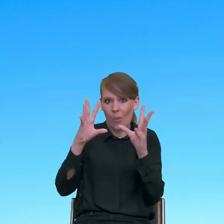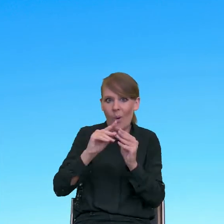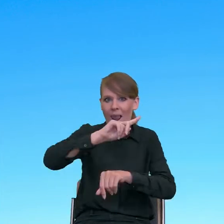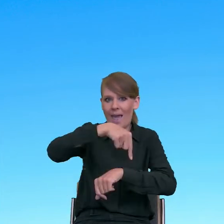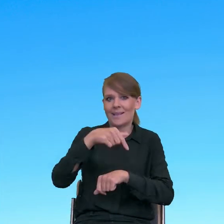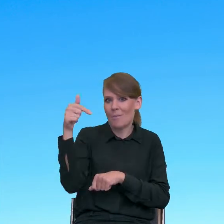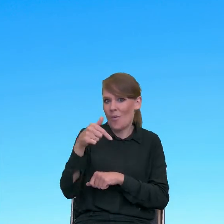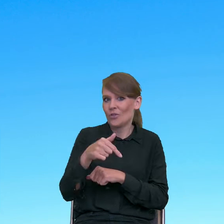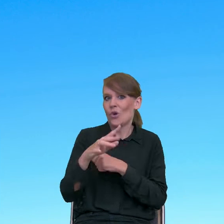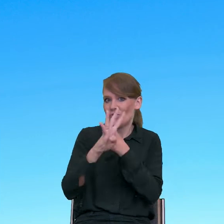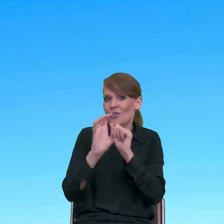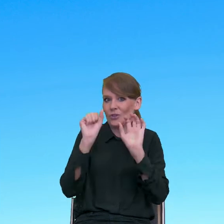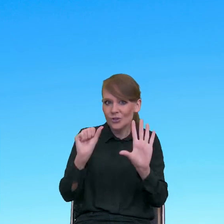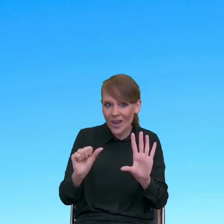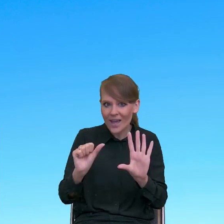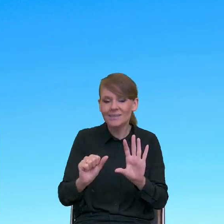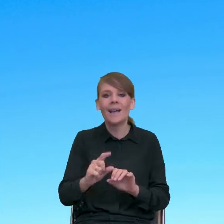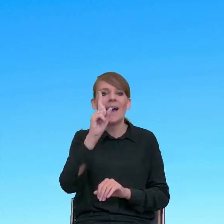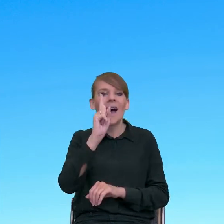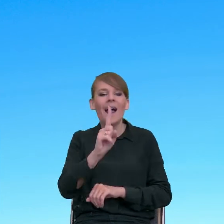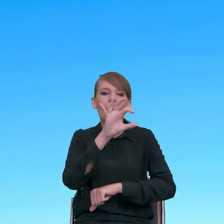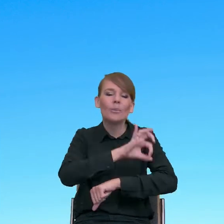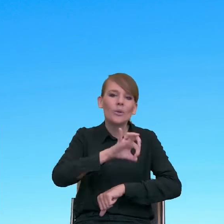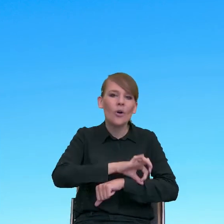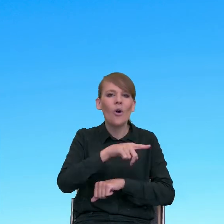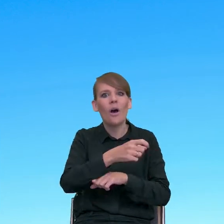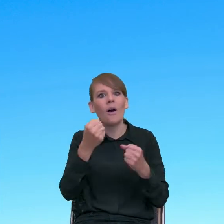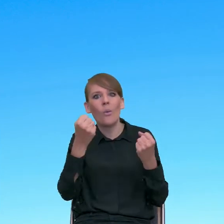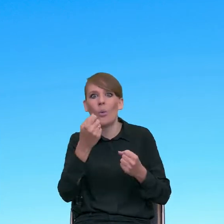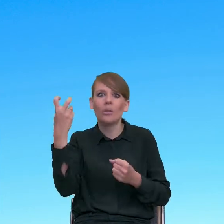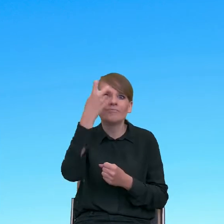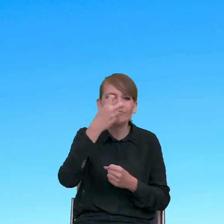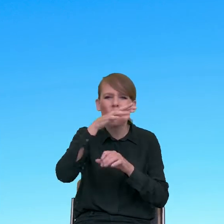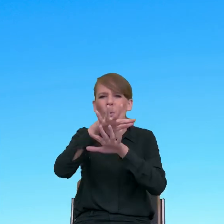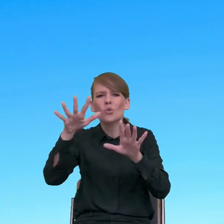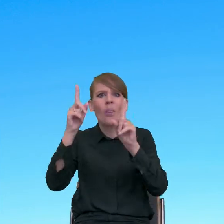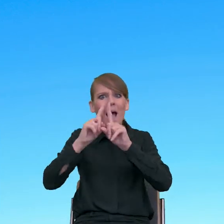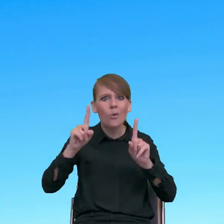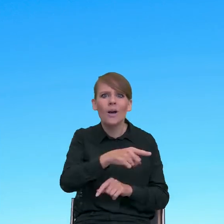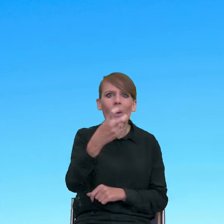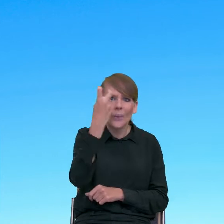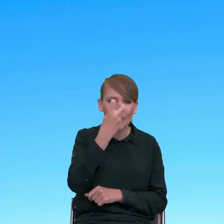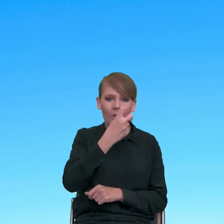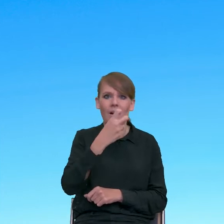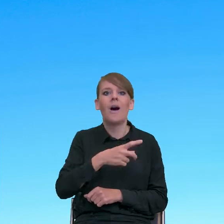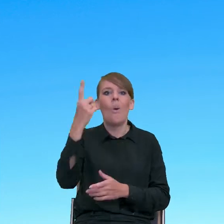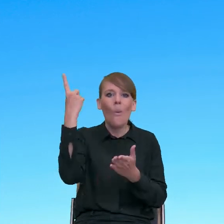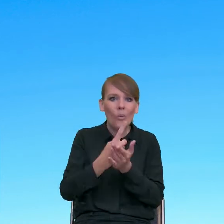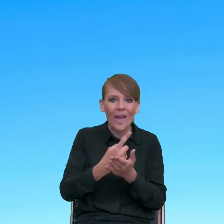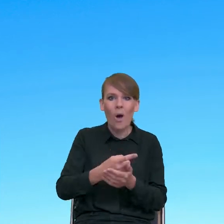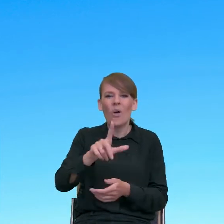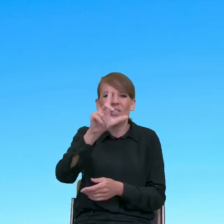96. Natomiast projekt cieszył się tak dużym zainteresowaniem nauczycieli, że udało się przeprowadzić